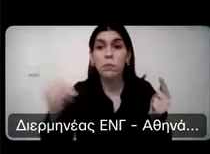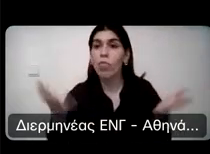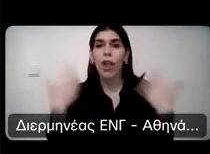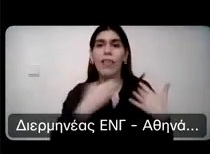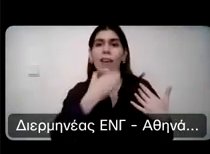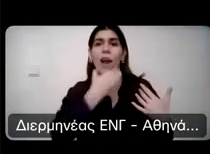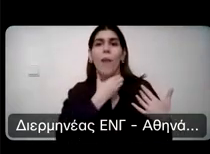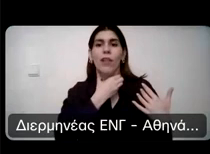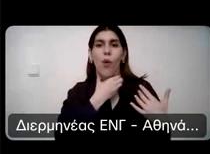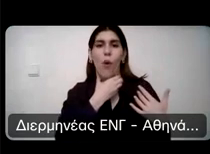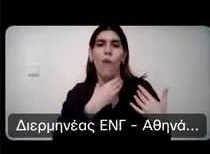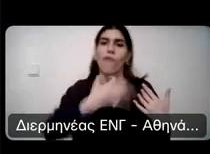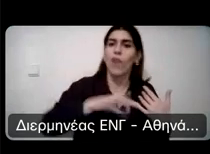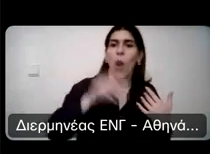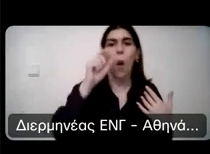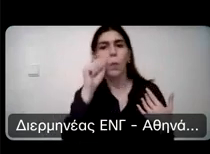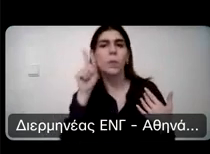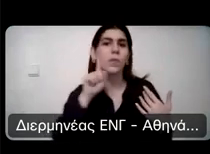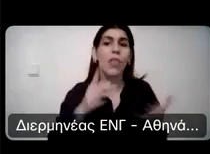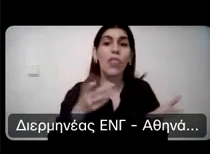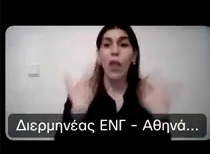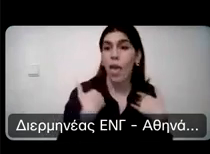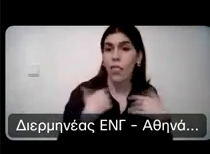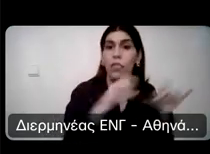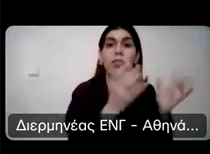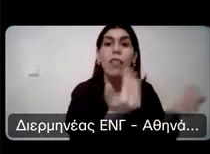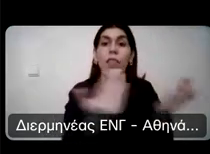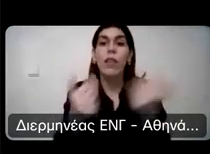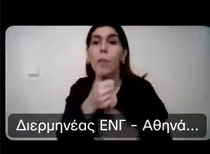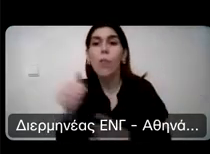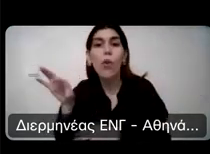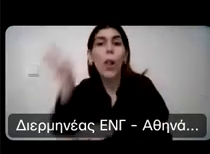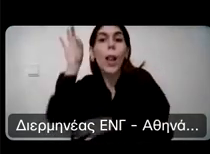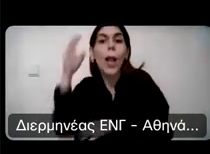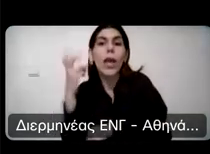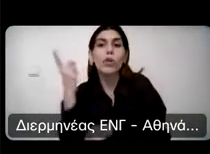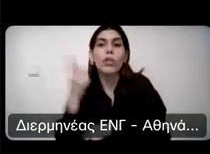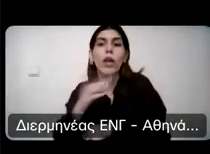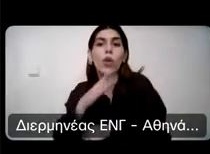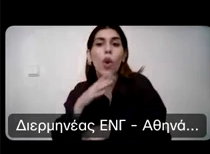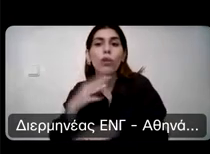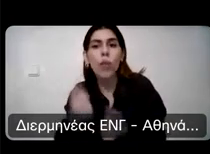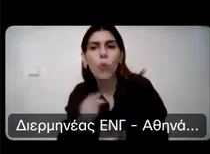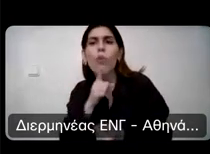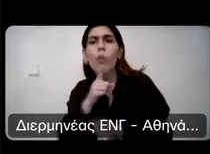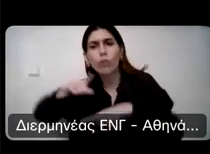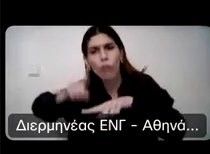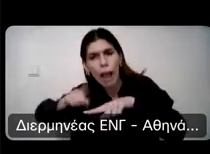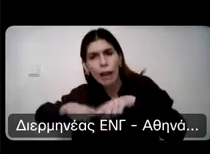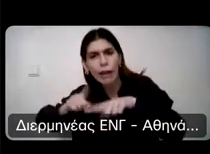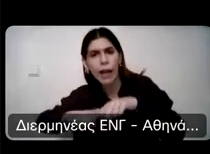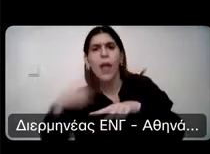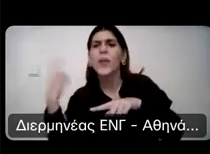υπάρχει, όπως την ελληνική, στις αντωνυμίες, δύο πρόσωπα του διαλόγου εγώ-εσύ δεν διαφοροποιούνται κατά